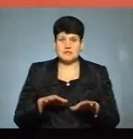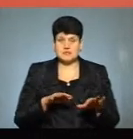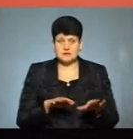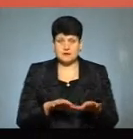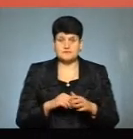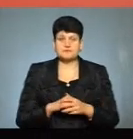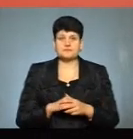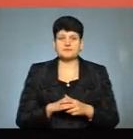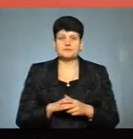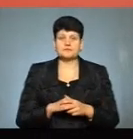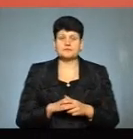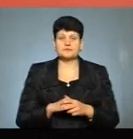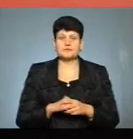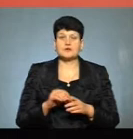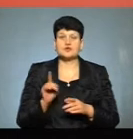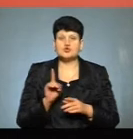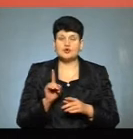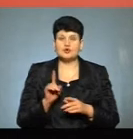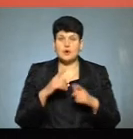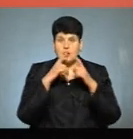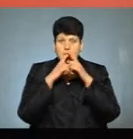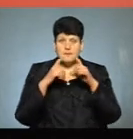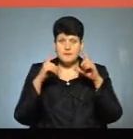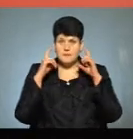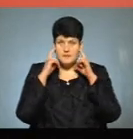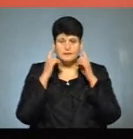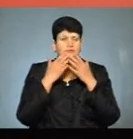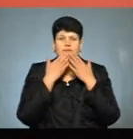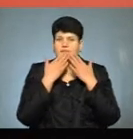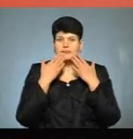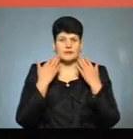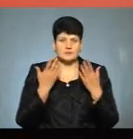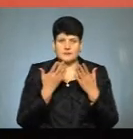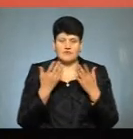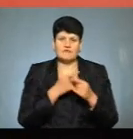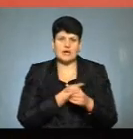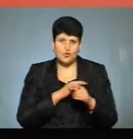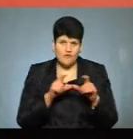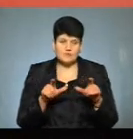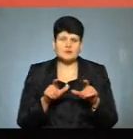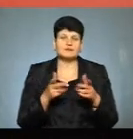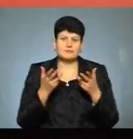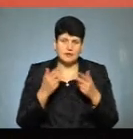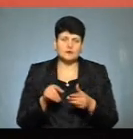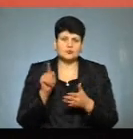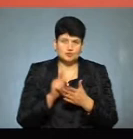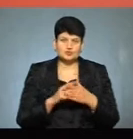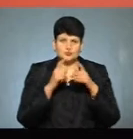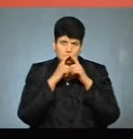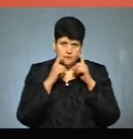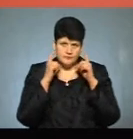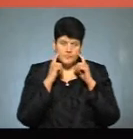на місцях. Так. Щодо маскового режиму, нема, ну, наприклад, в лікувальному закладі, звичайно, масковий режим